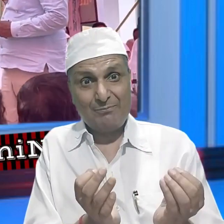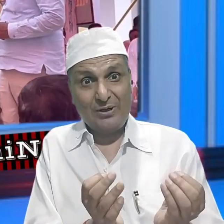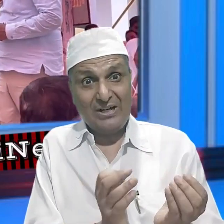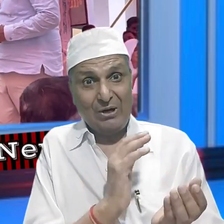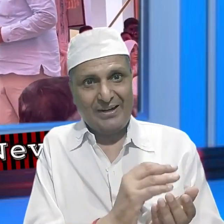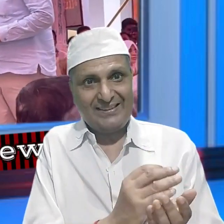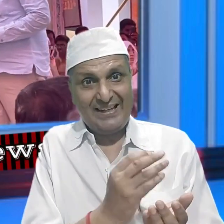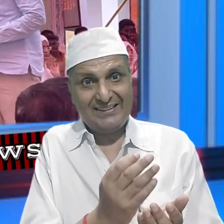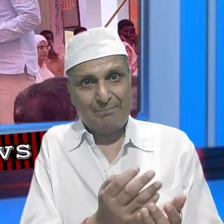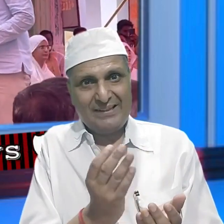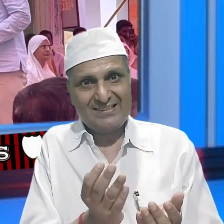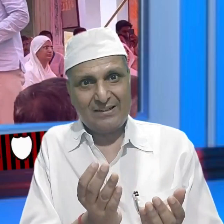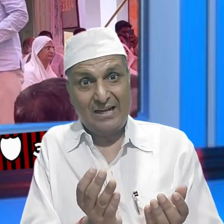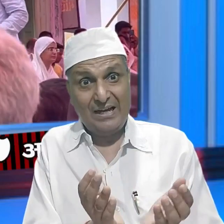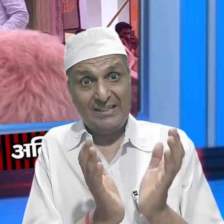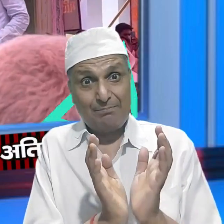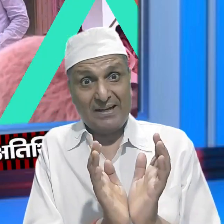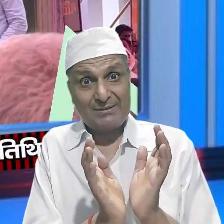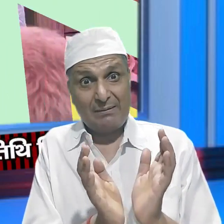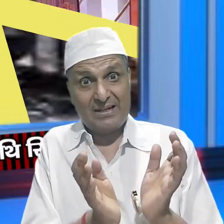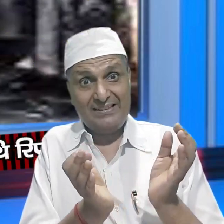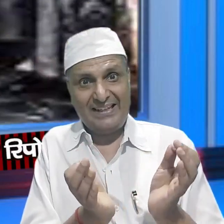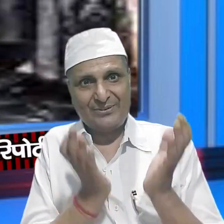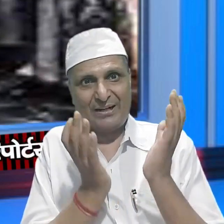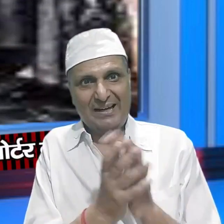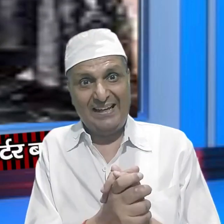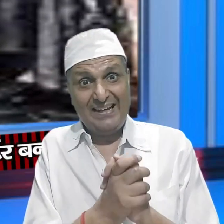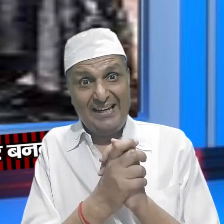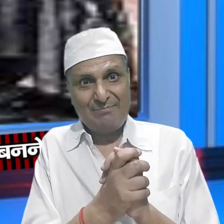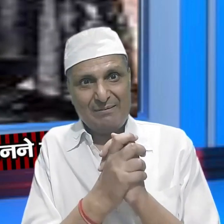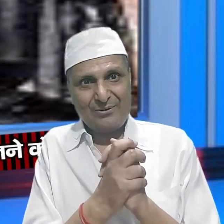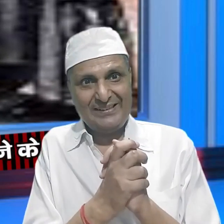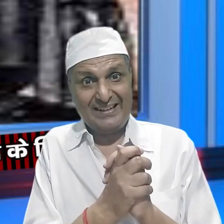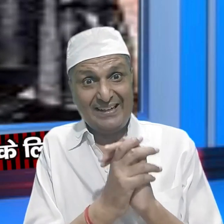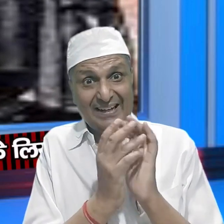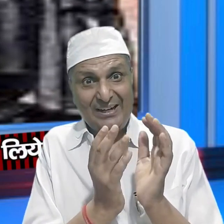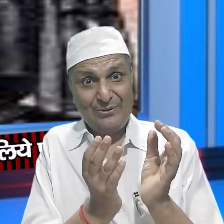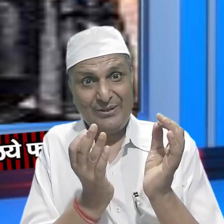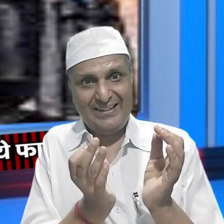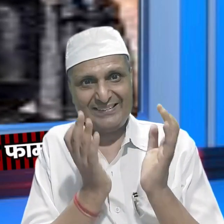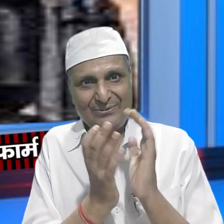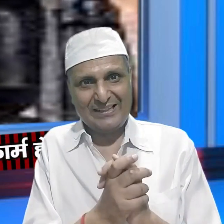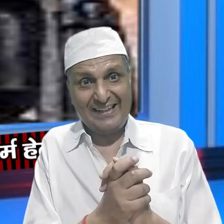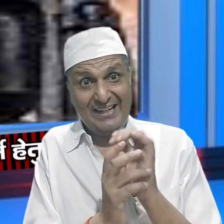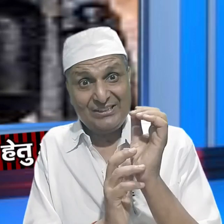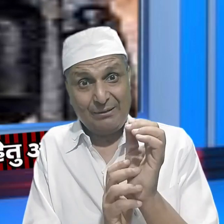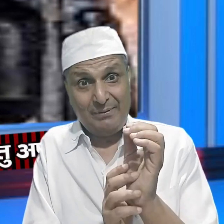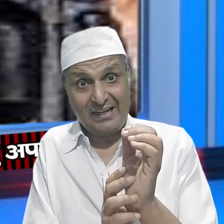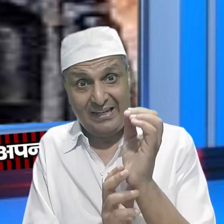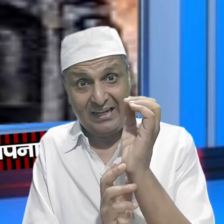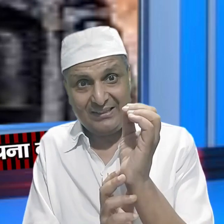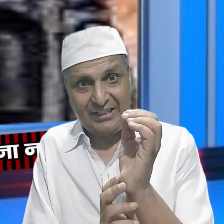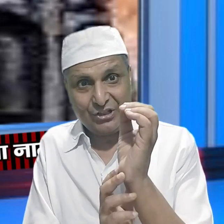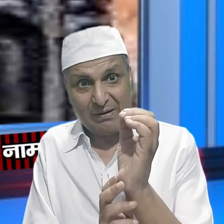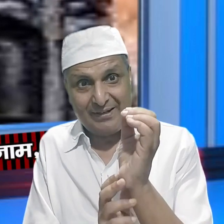पारस बाबू का, और कहते हैं तप त्यास्त का इस पारस बाबा का यही तो कमाल है, इन बाबा को देखकर हर कोई गदगद हो जाता है। जब भी